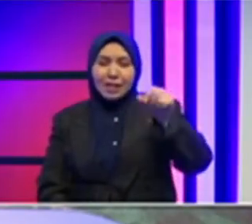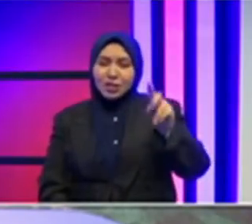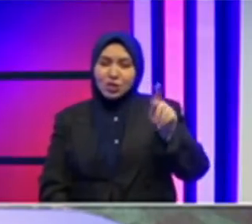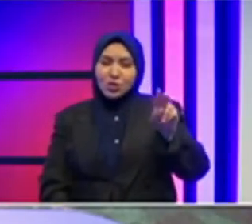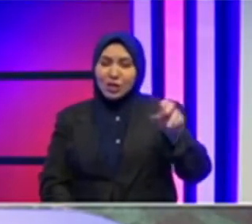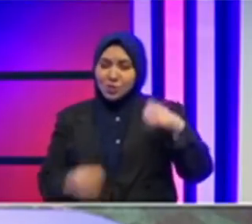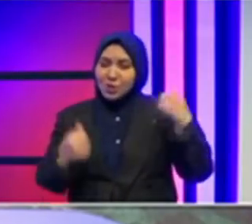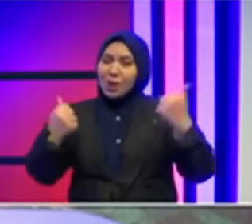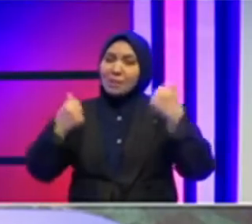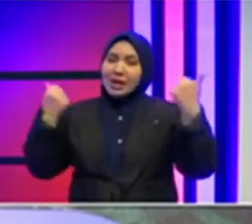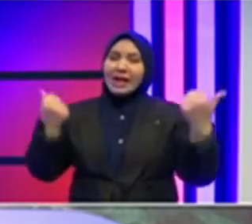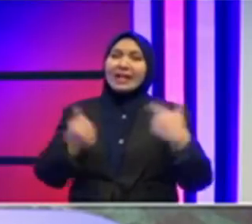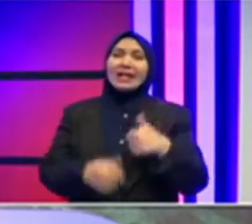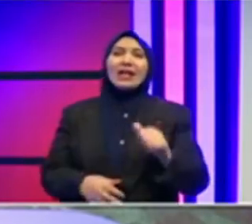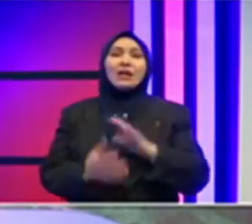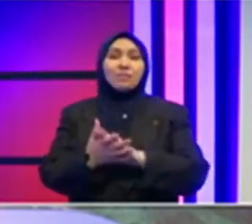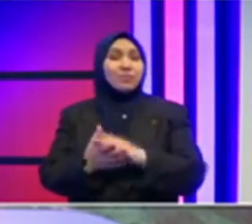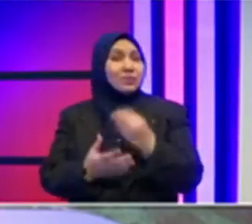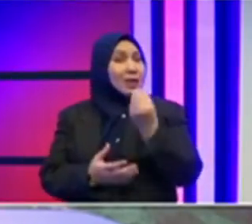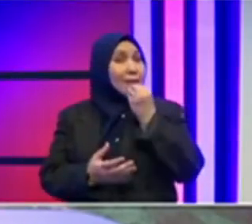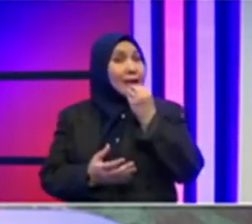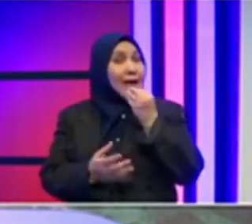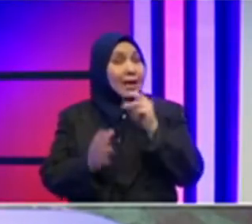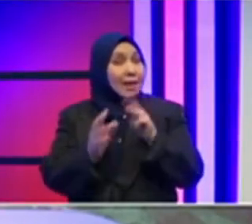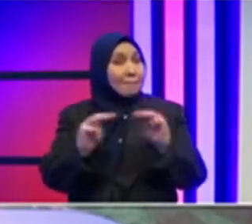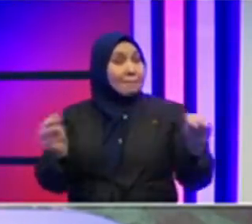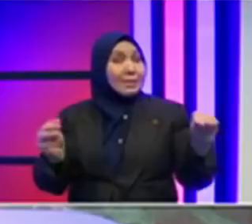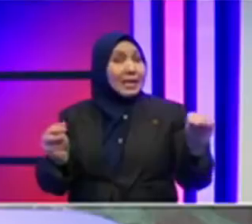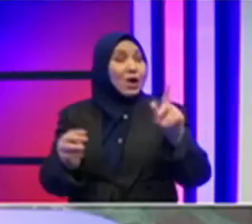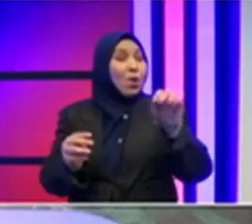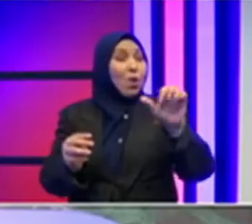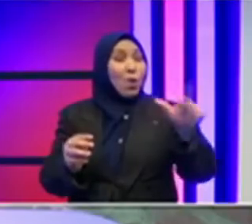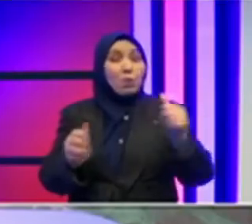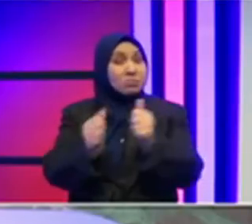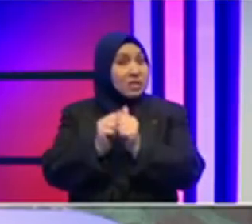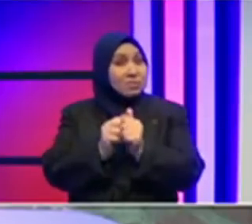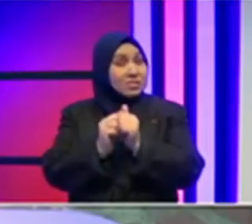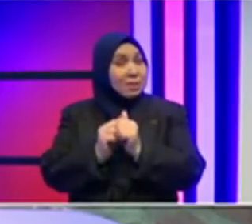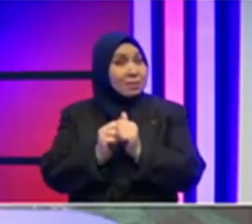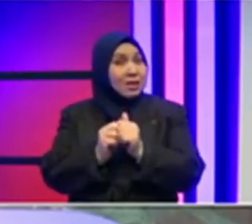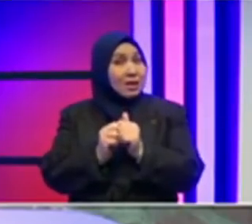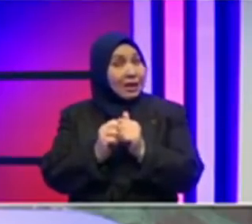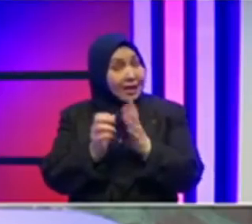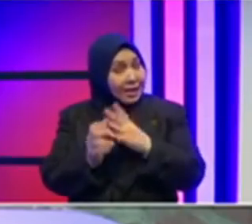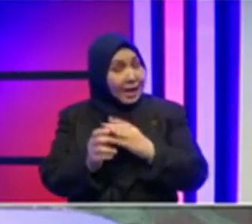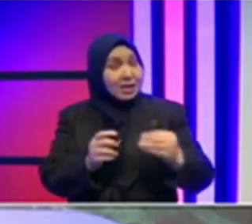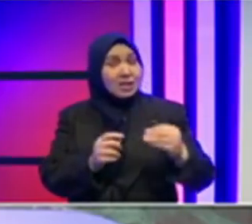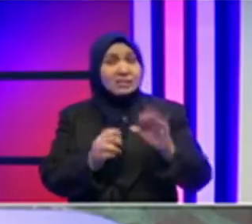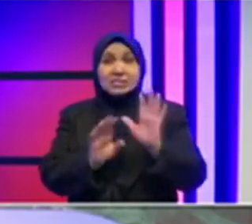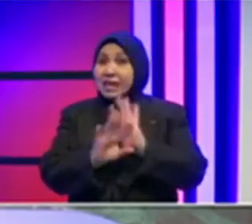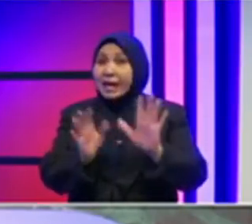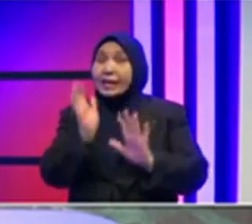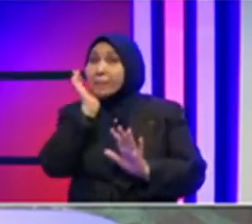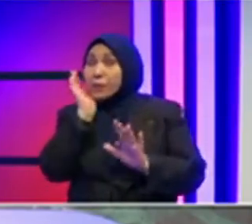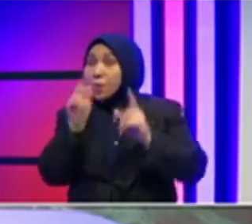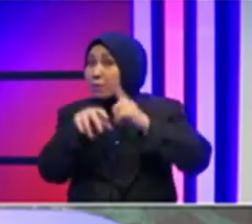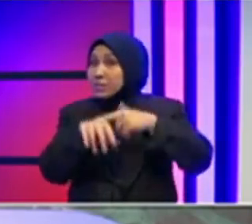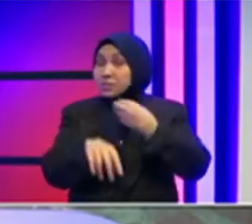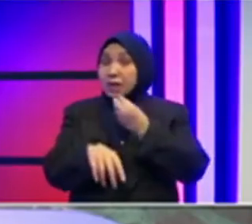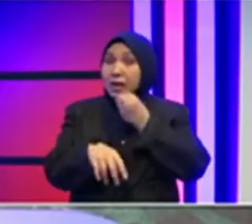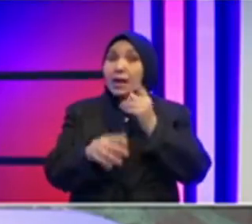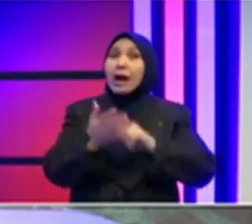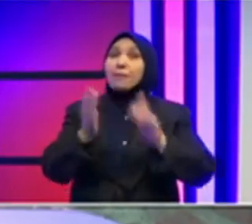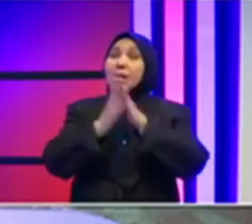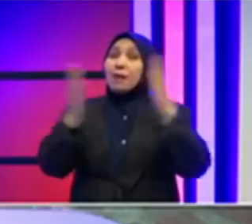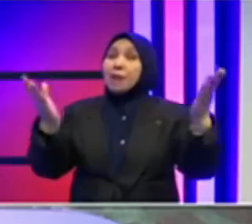kita. Masya-Allah. Makan mi kolok sama-sama. Oh. Ha, sambil makan jangan termenung. Apa